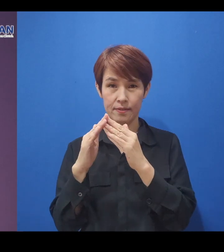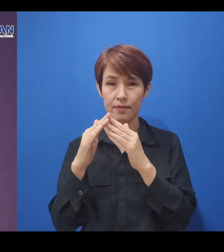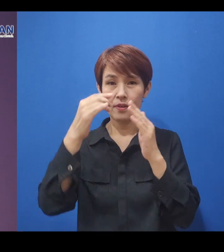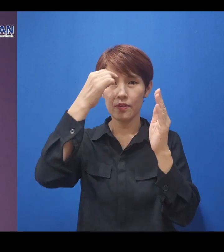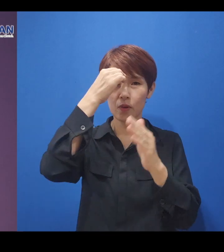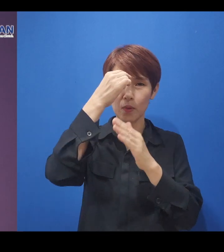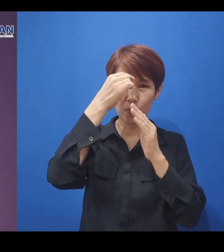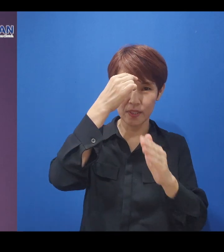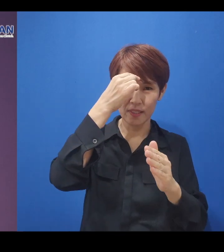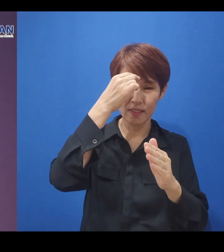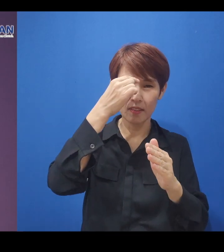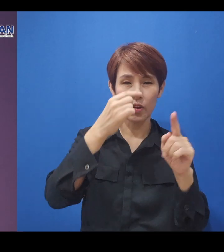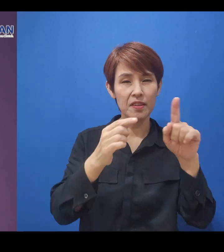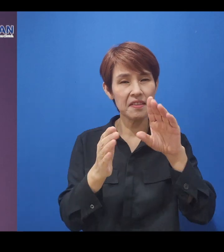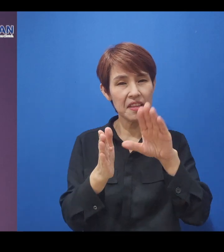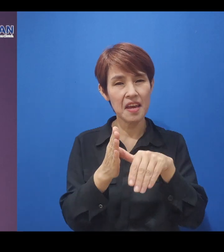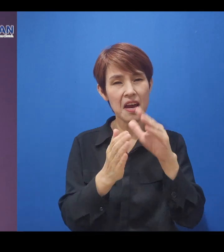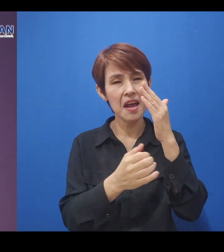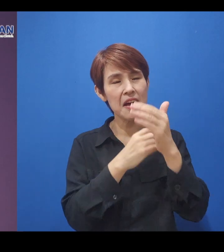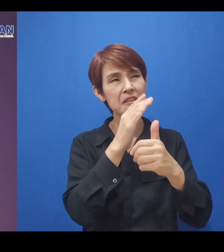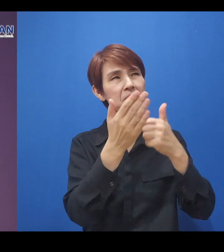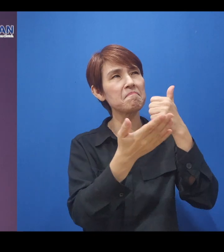서운한 마음이 있다 했습니다.